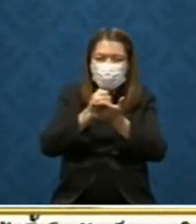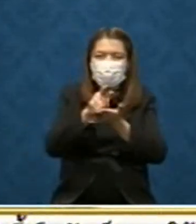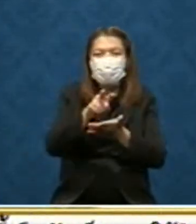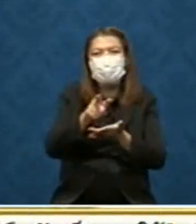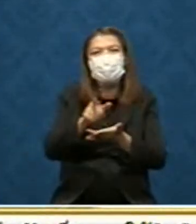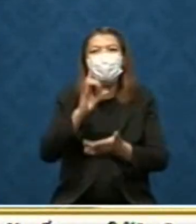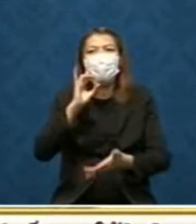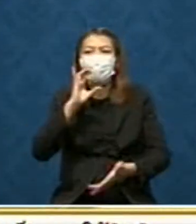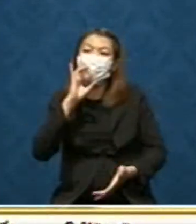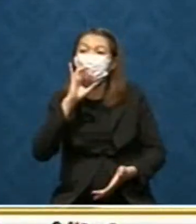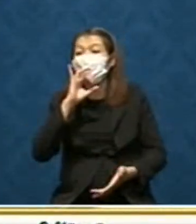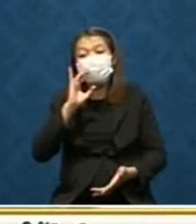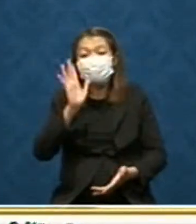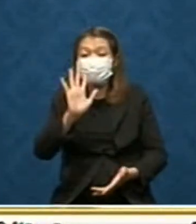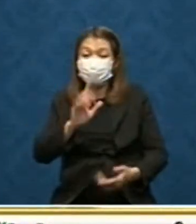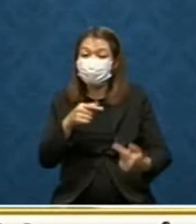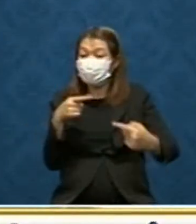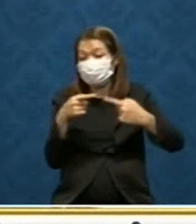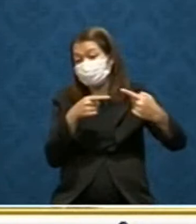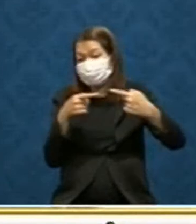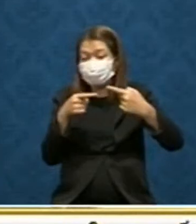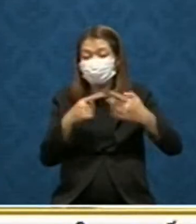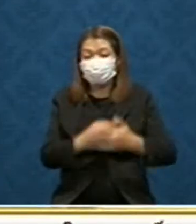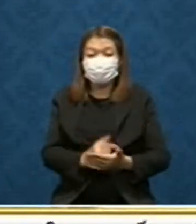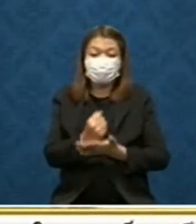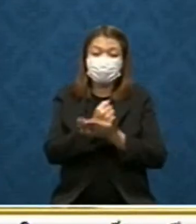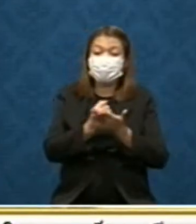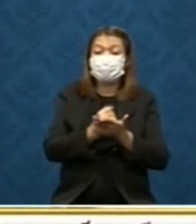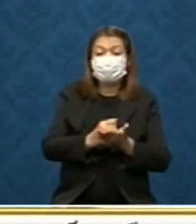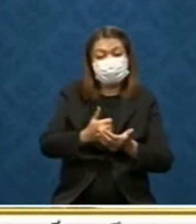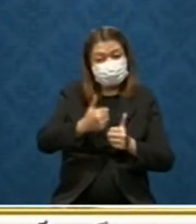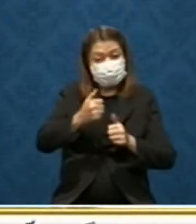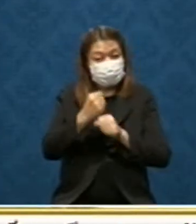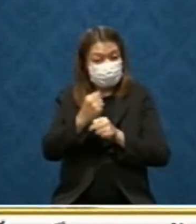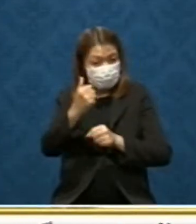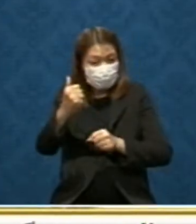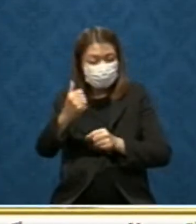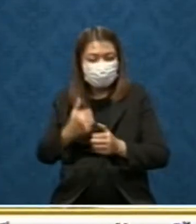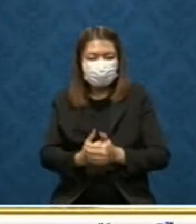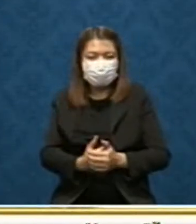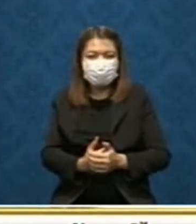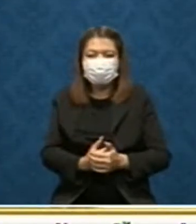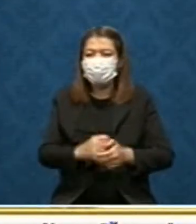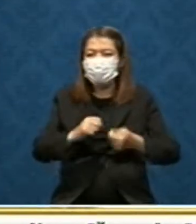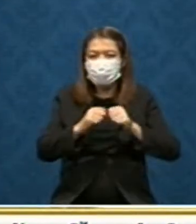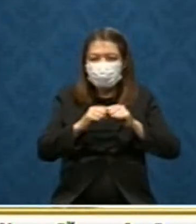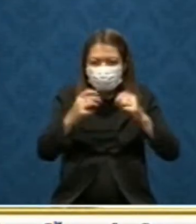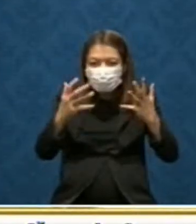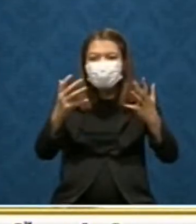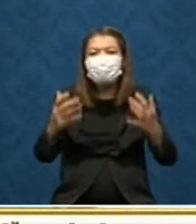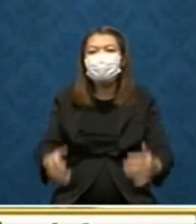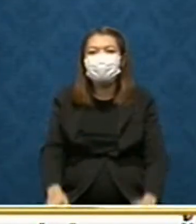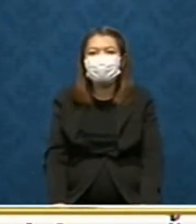ก็ยังดือตาใสเทียงว่า ยาเสีตต ท่ปราบดีไม่มีปัหา